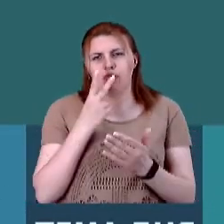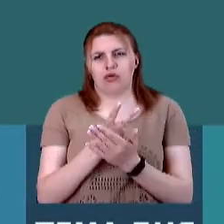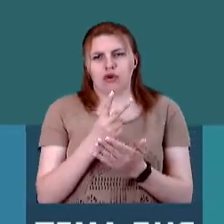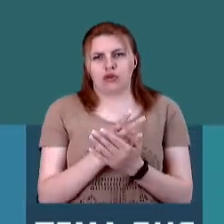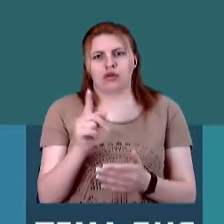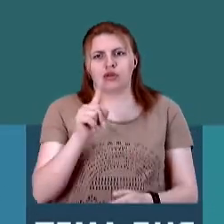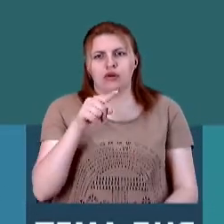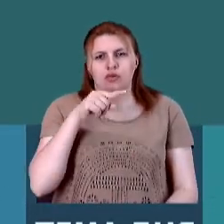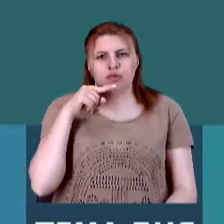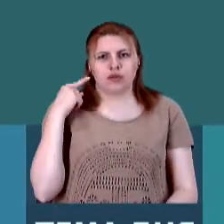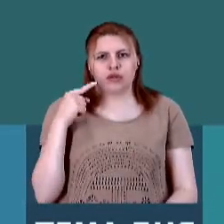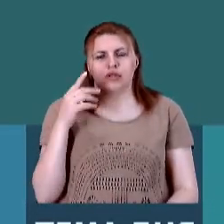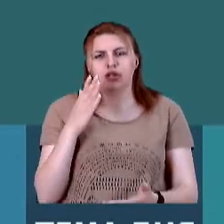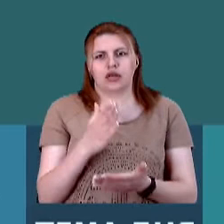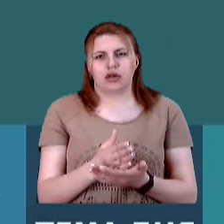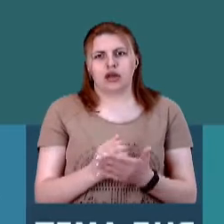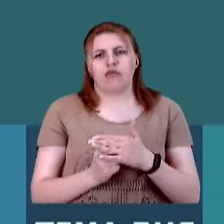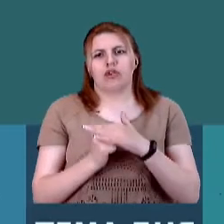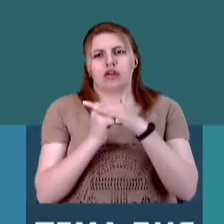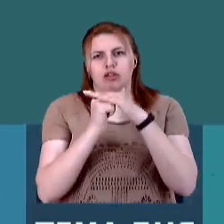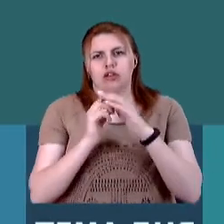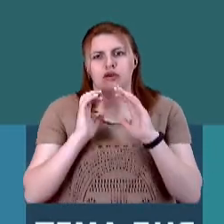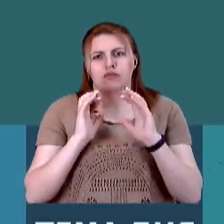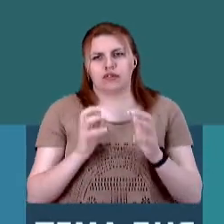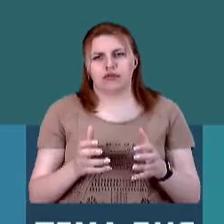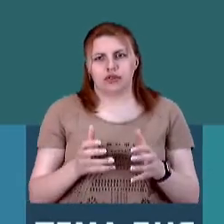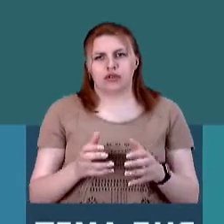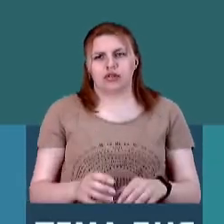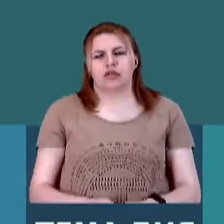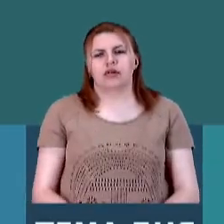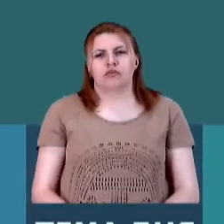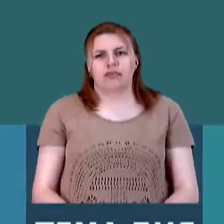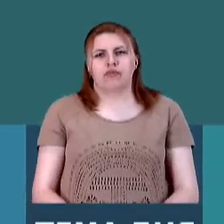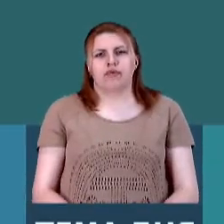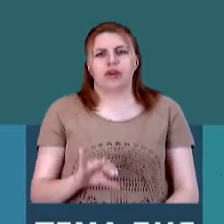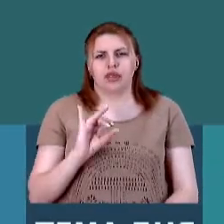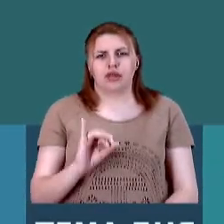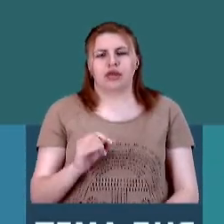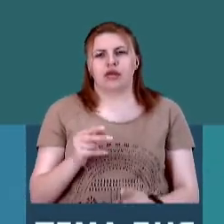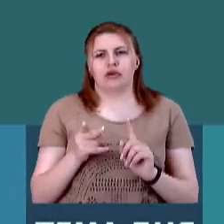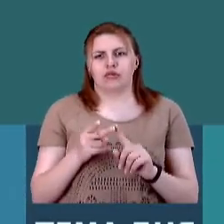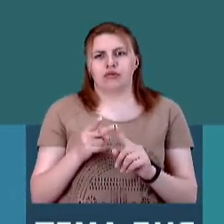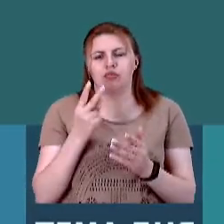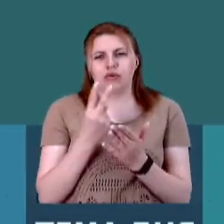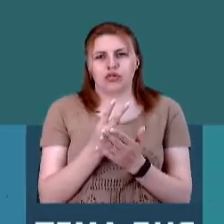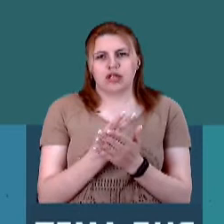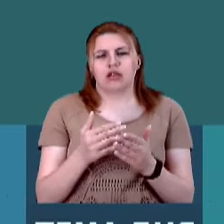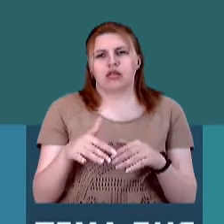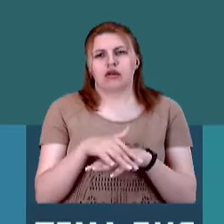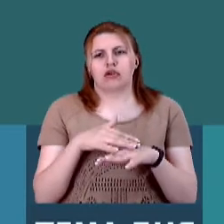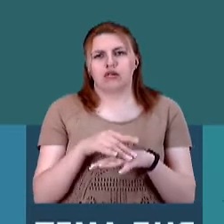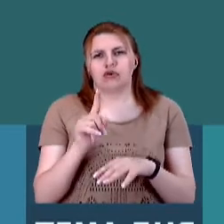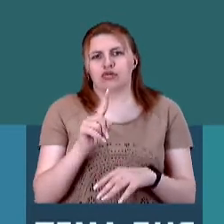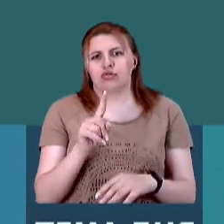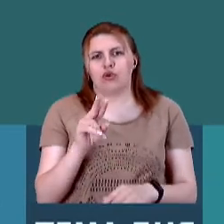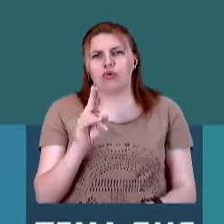є якимось нібито авторитетом у світі, хоча це далеко вже не так. І друге, це показати власному населенню, що культ перемоги, який